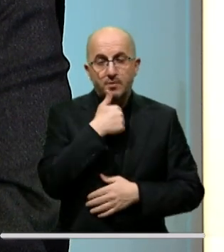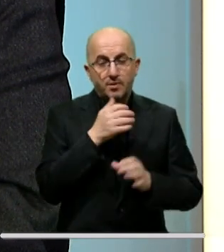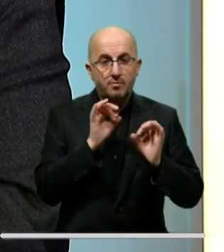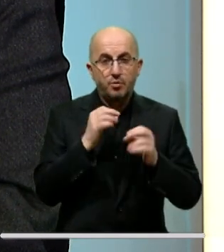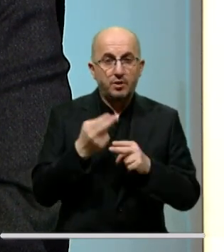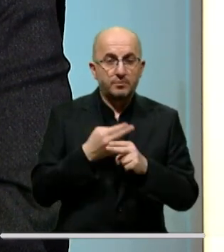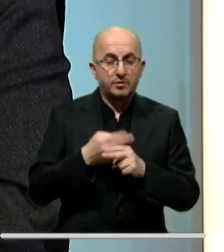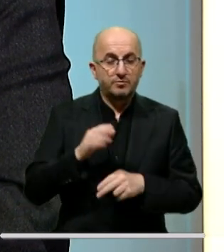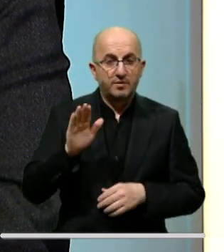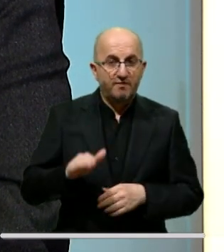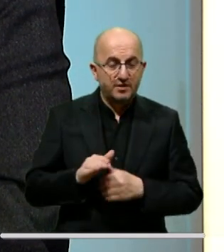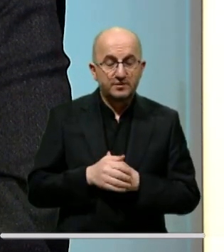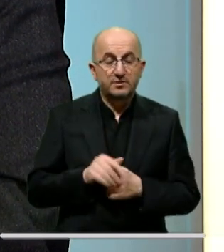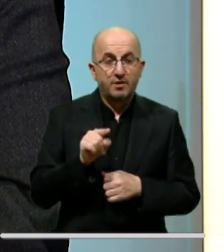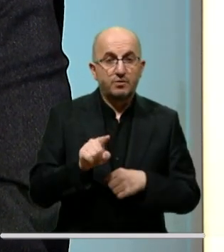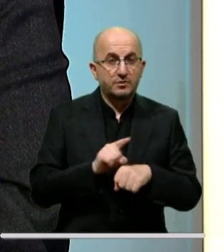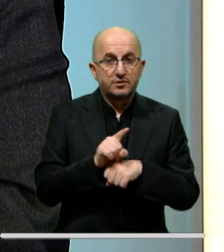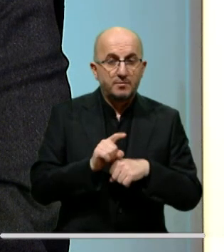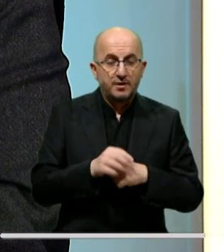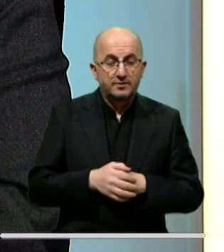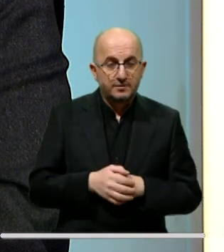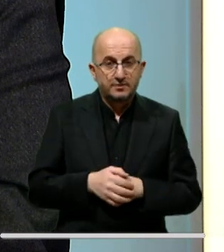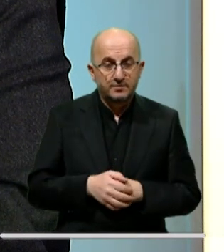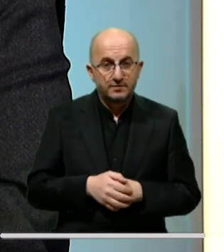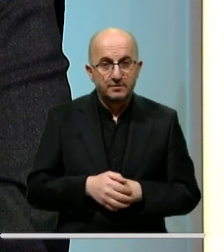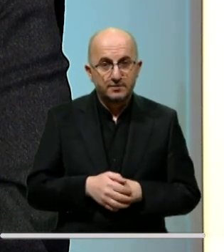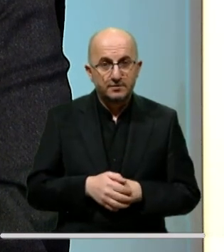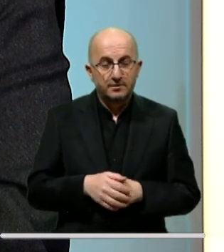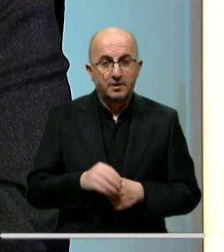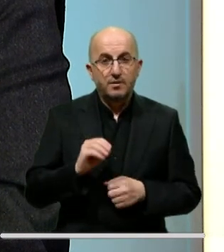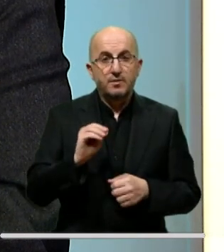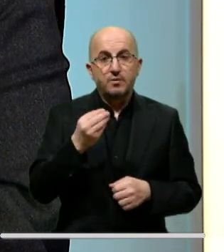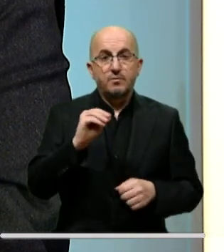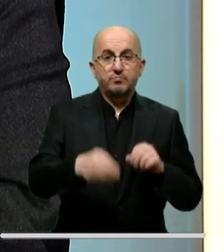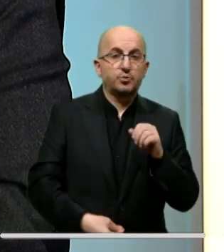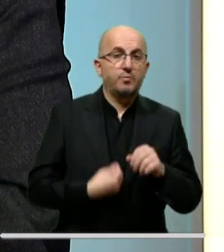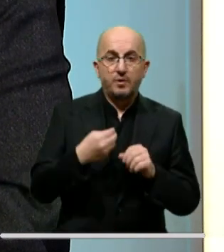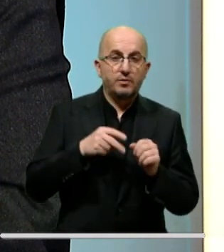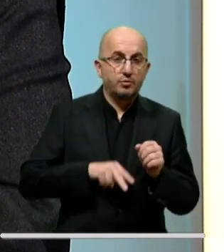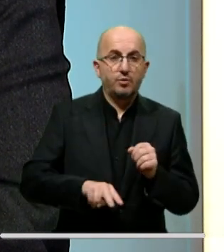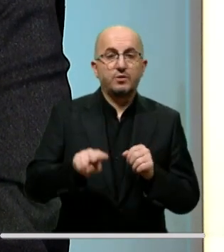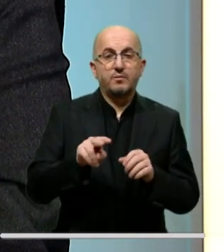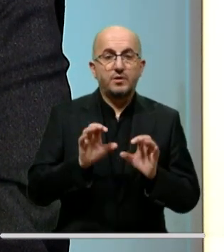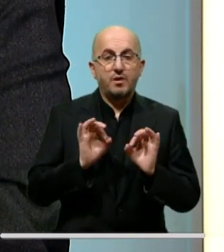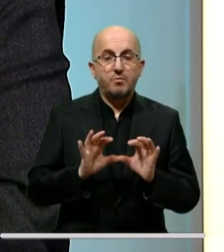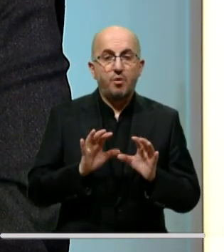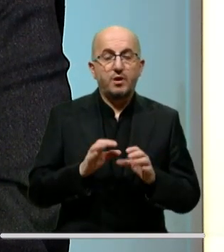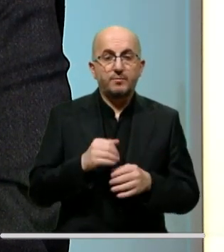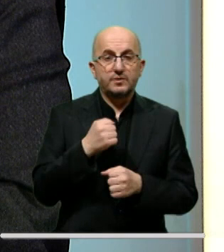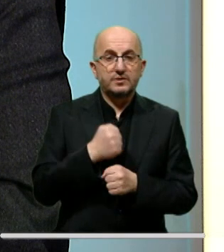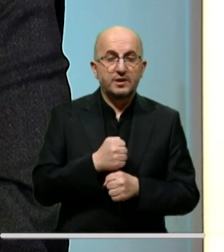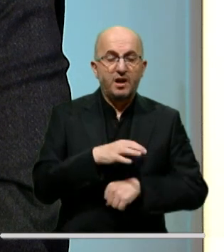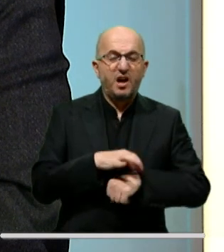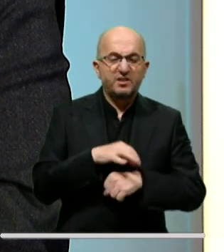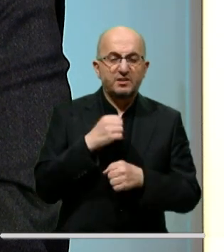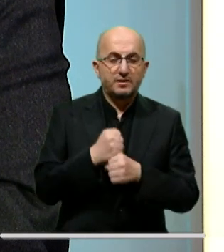tecrübeler varsa o zaman Eee yine tüp bebek yönteminde Eee Bu şekilde bir gen hasta